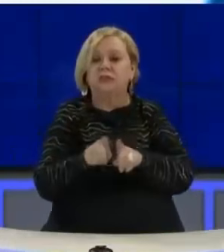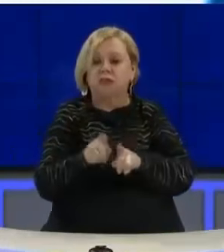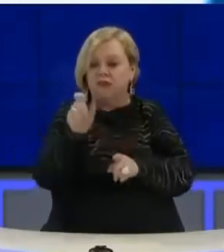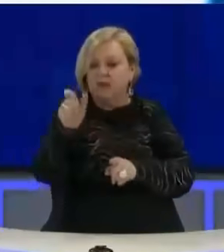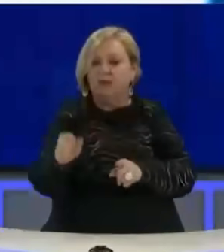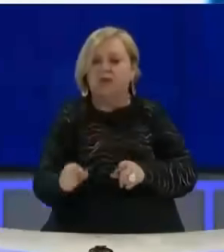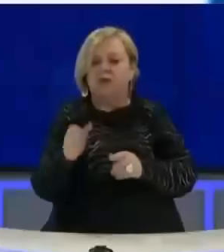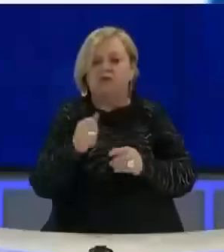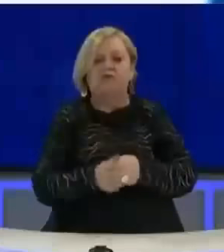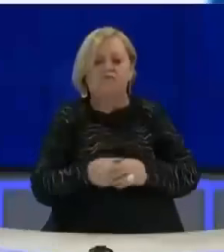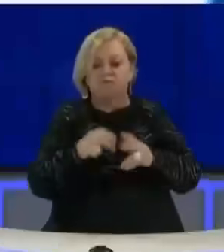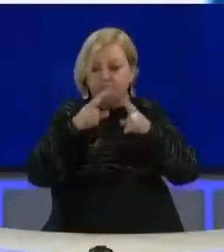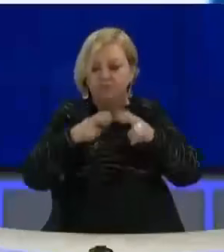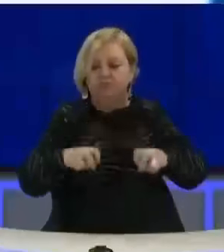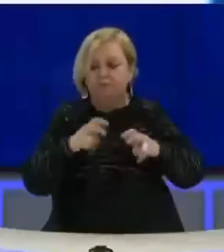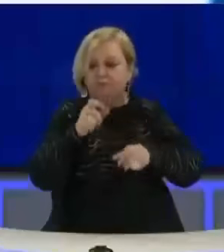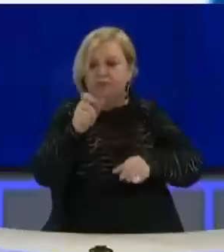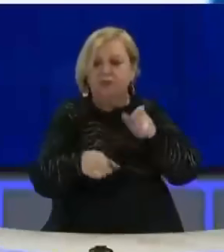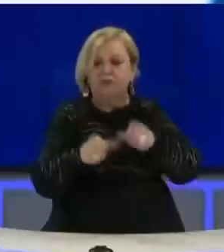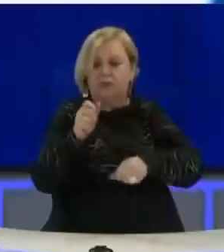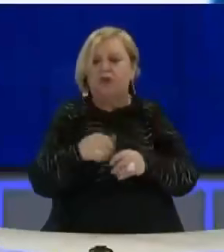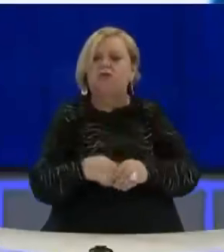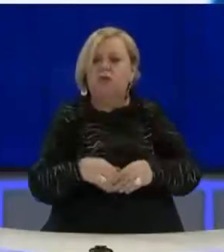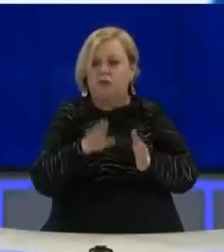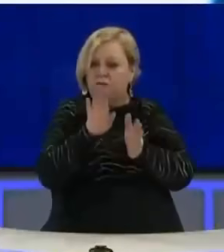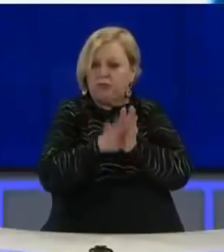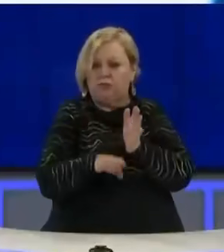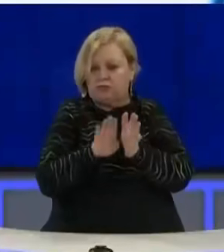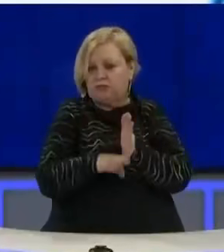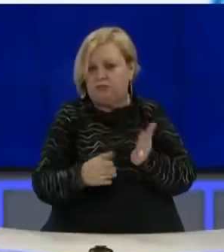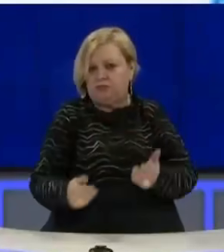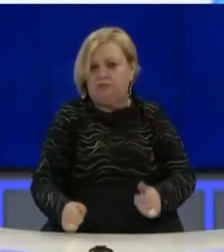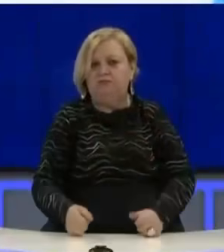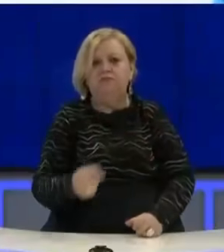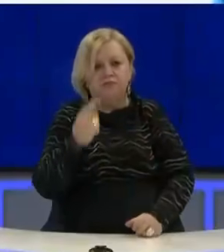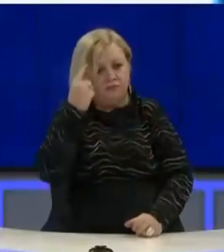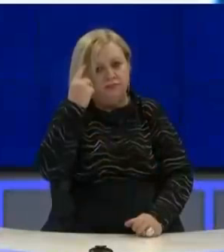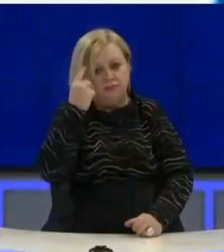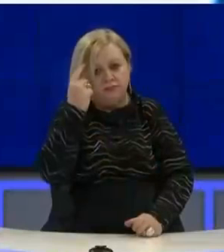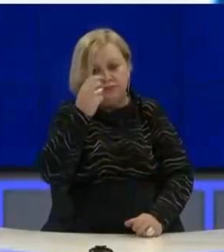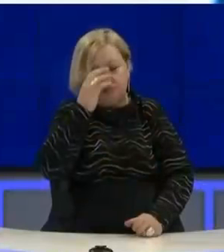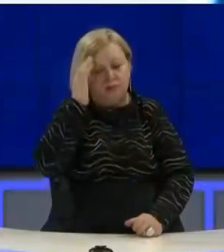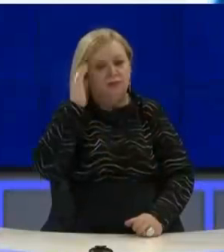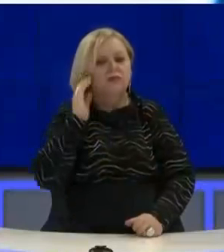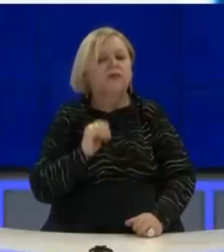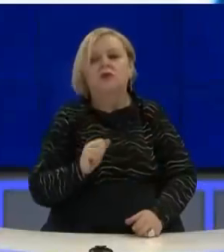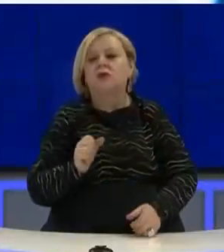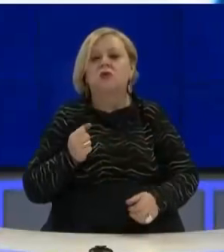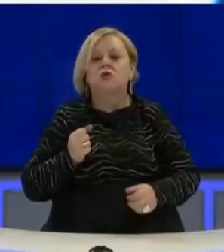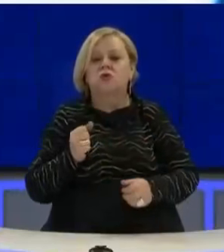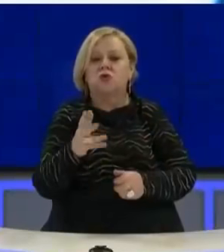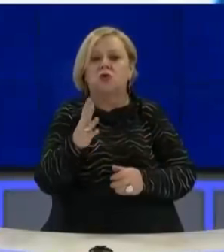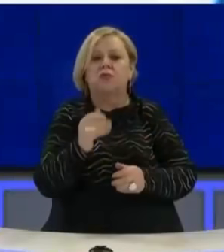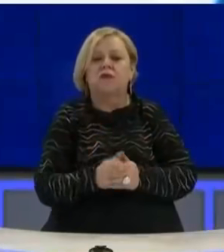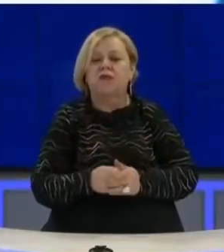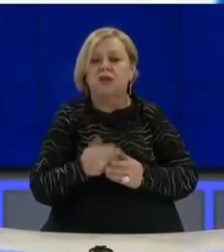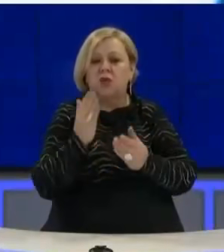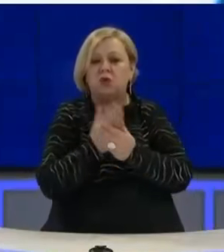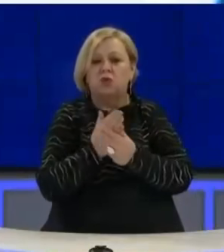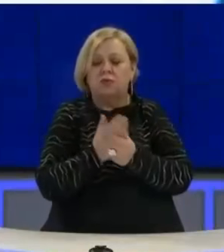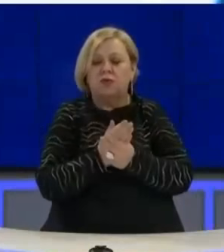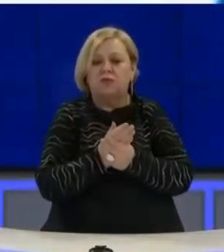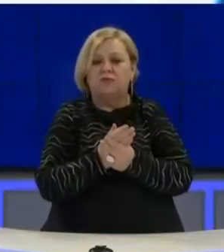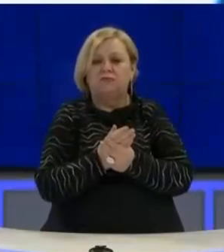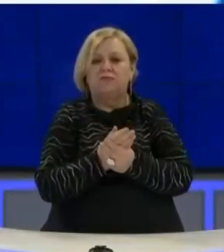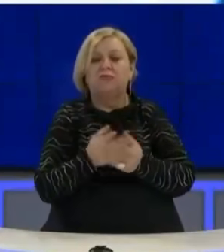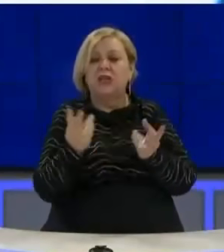gjatë verifikimit të personave mund të pësoj rënje. Ta kemi parasysh se ky numër i raportuar për aplikacione për të cilat është bërë futja